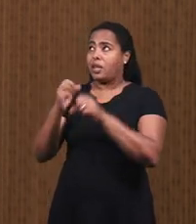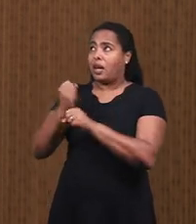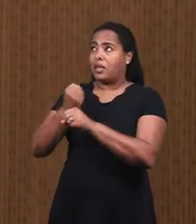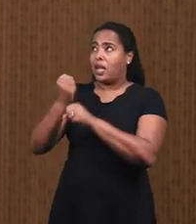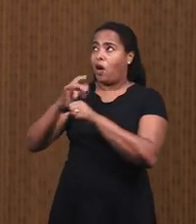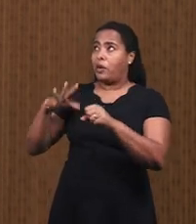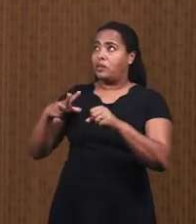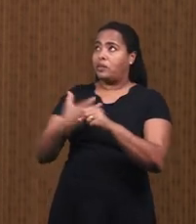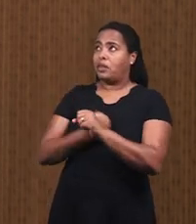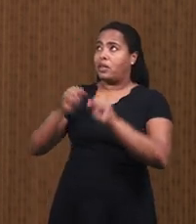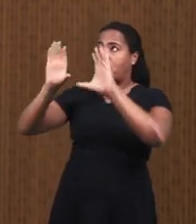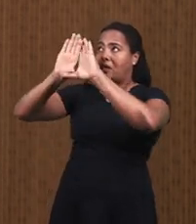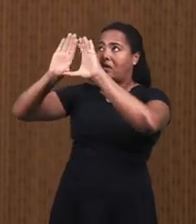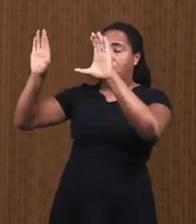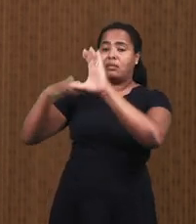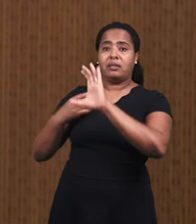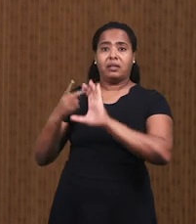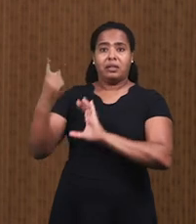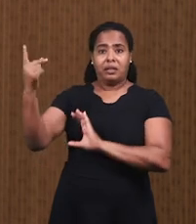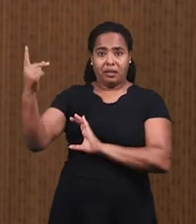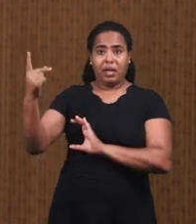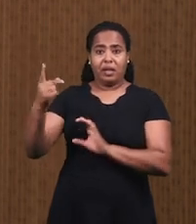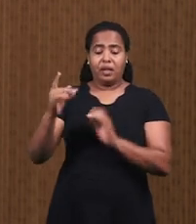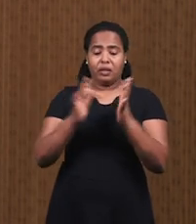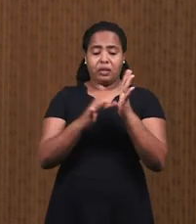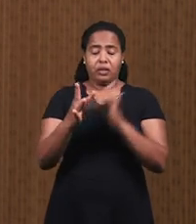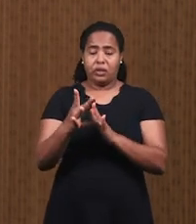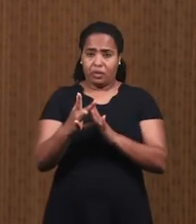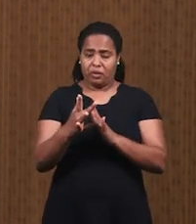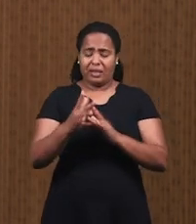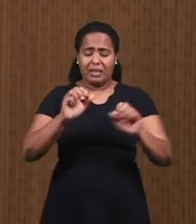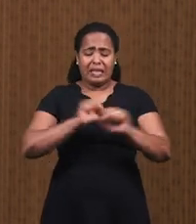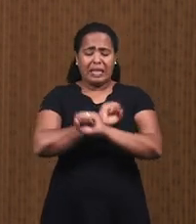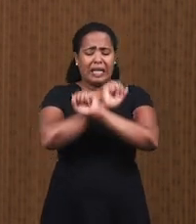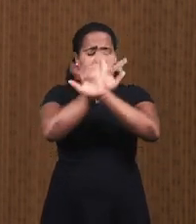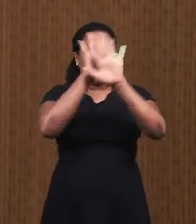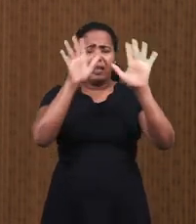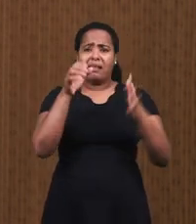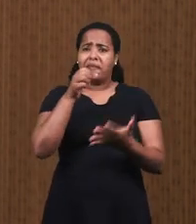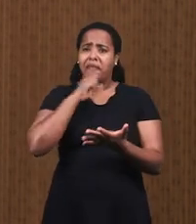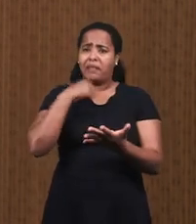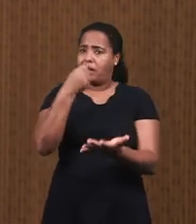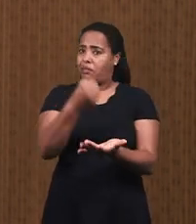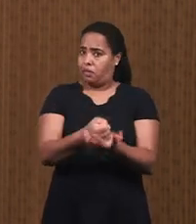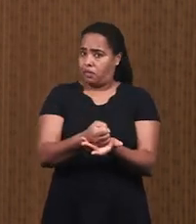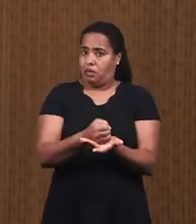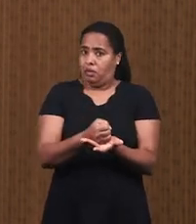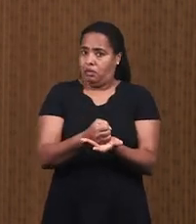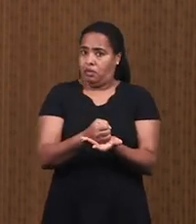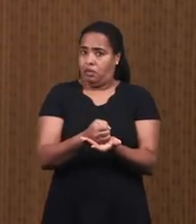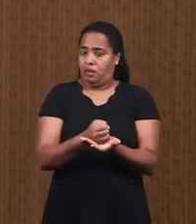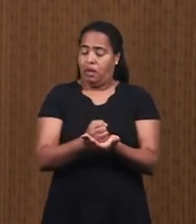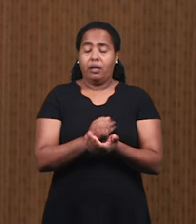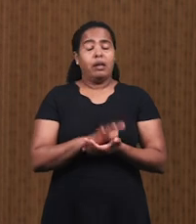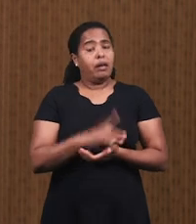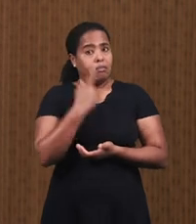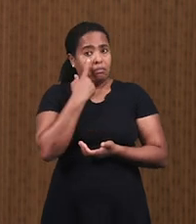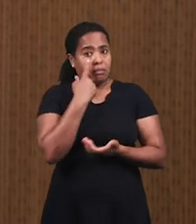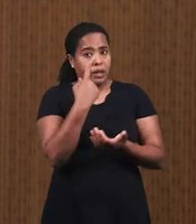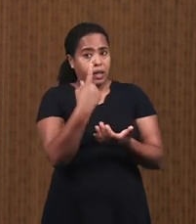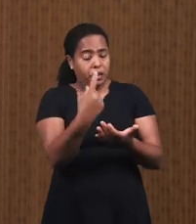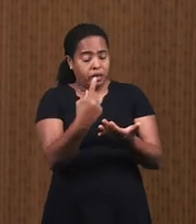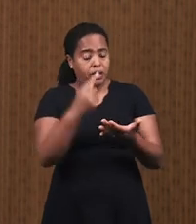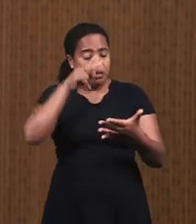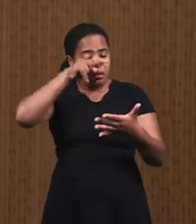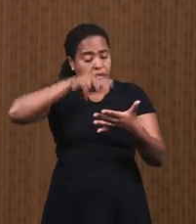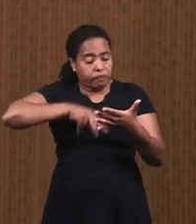искупления, которое после дела творения. Итак, Иисус, Он явным образом присутствует в Ветхом Завете.